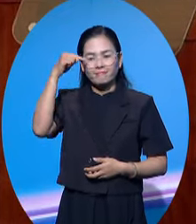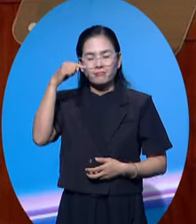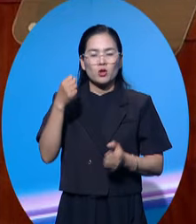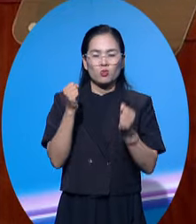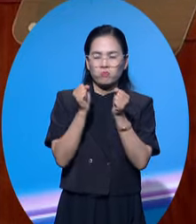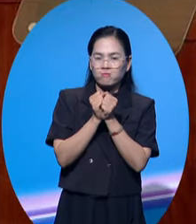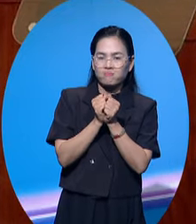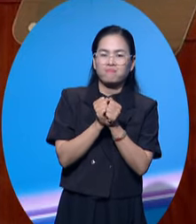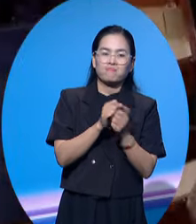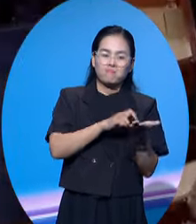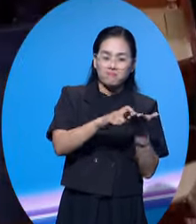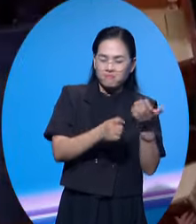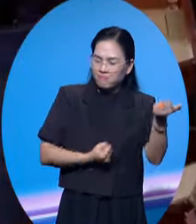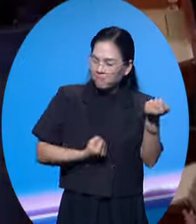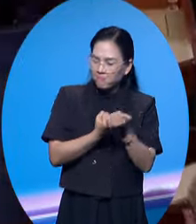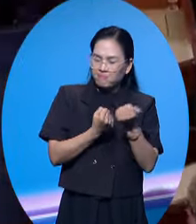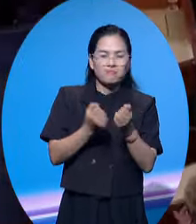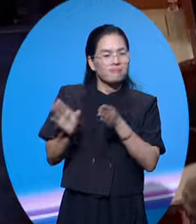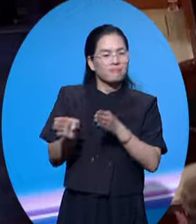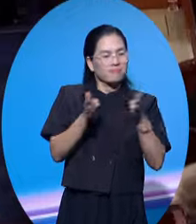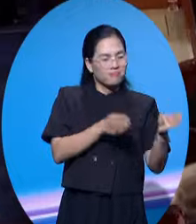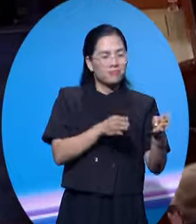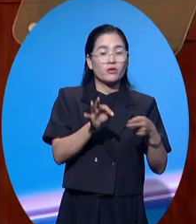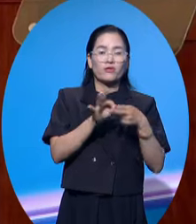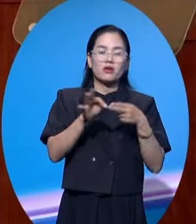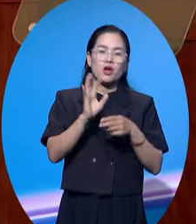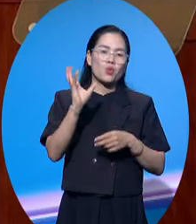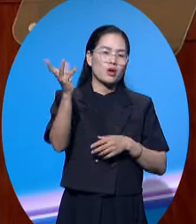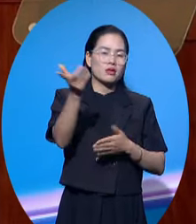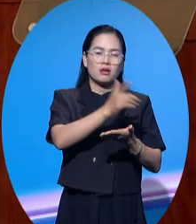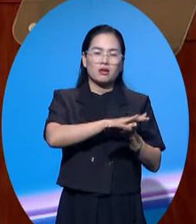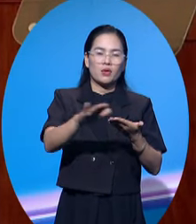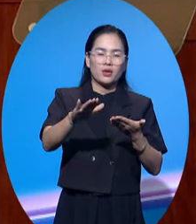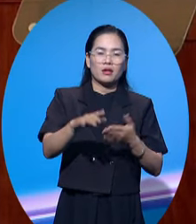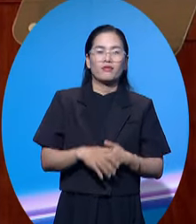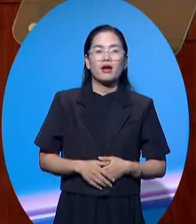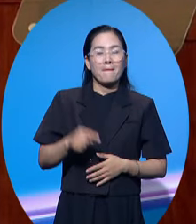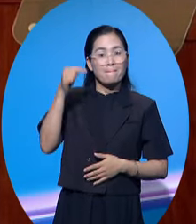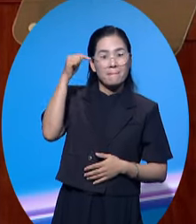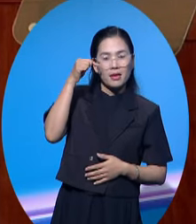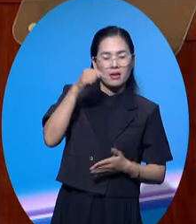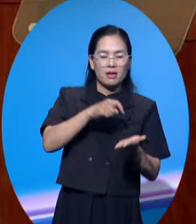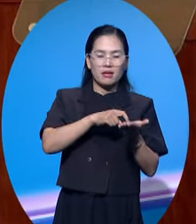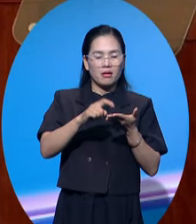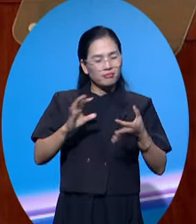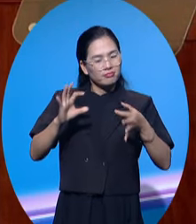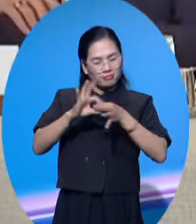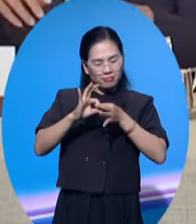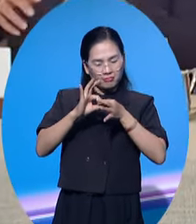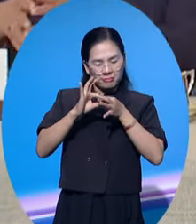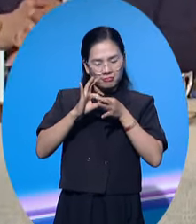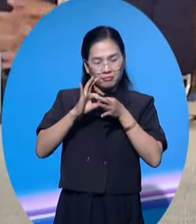sắt cánh và sẵn sàng hỗ trợ Mỹ giải quyết các vấn đề quốc tế đồng thời đề cập tới vai trò của liên minh Mỹ Nhật với hòa bình và sự thịnh